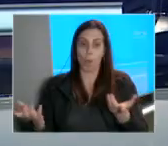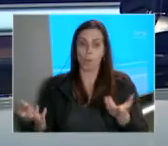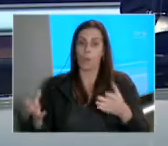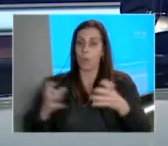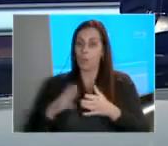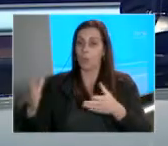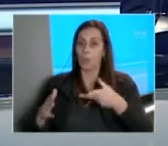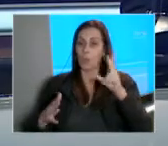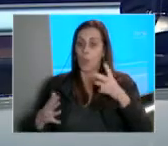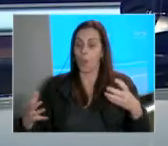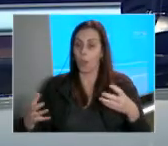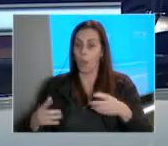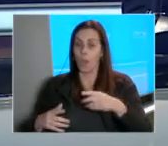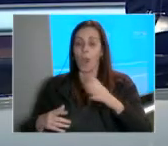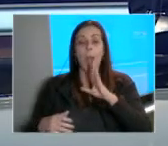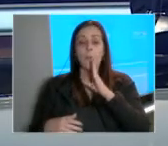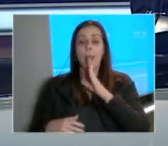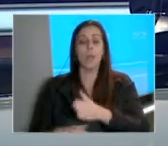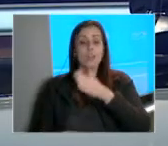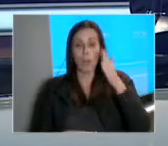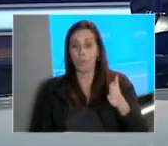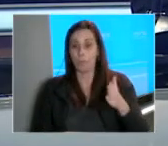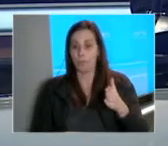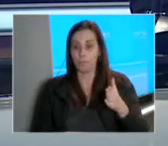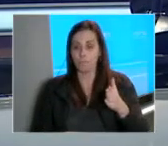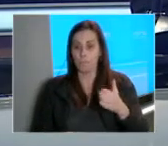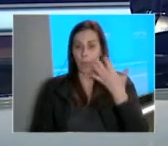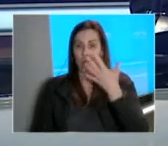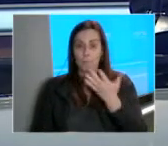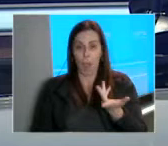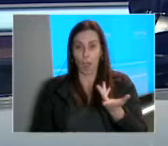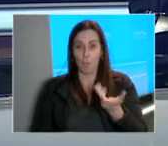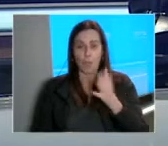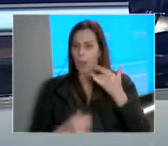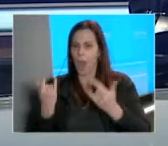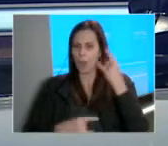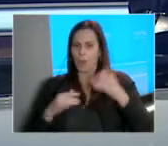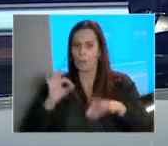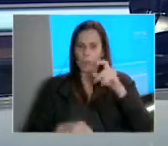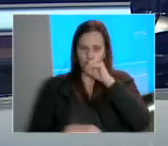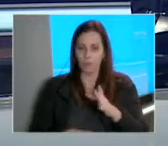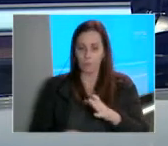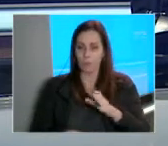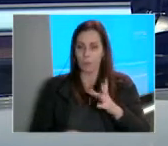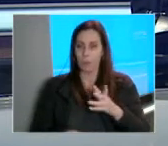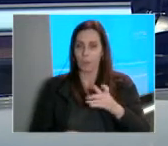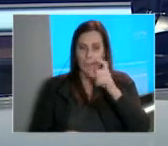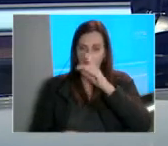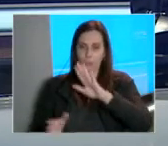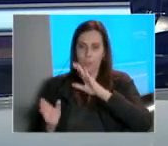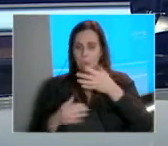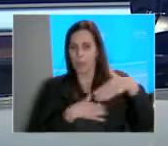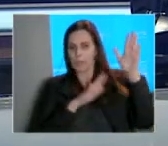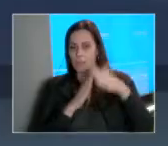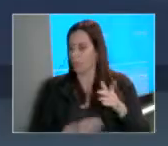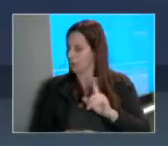גוש הימין הוא יותר הומוגני. הבעיה של גוש השמאל, לא? מה היה עכשיו בבחירות עם הערבים? אלא אם כן את הערבים, אתה זורק הביתה.